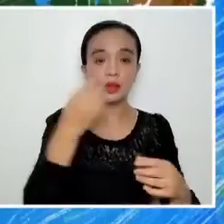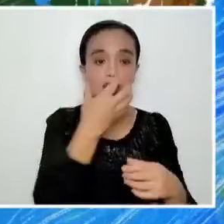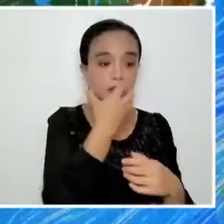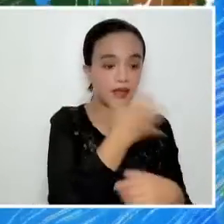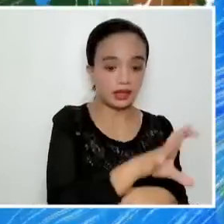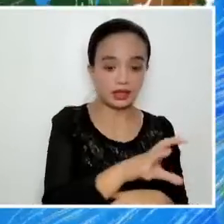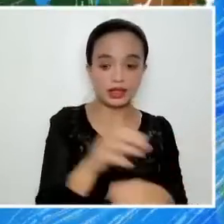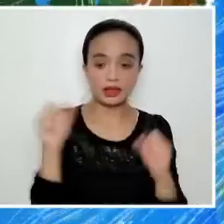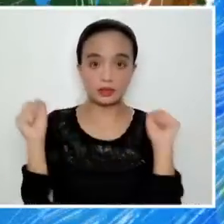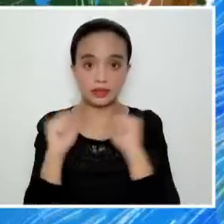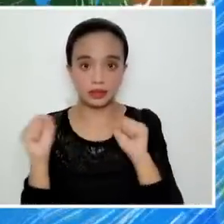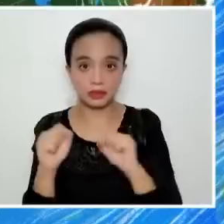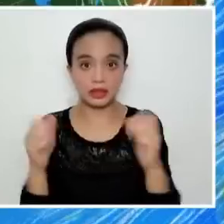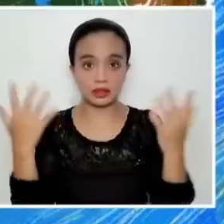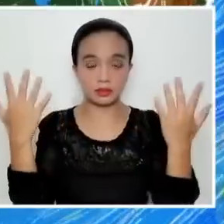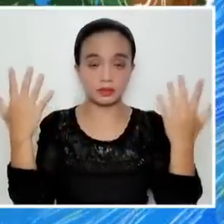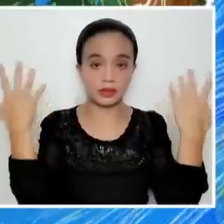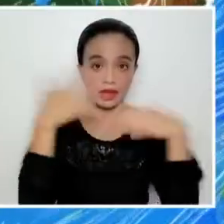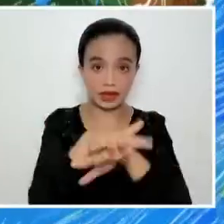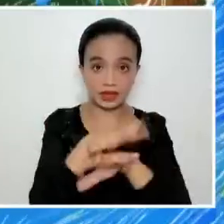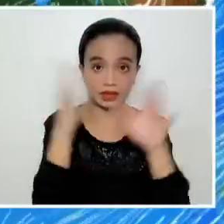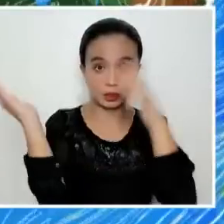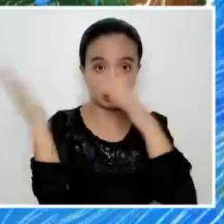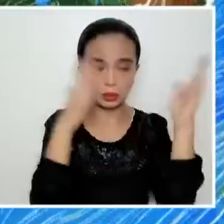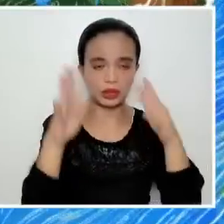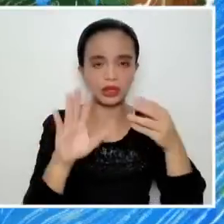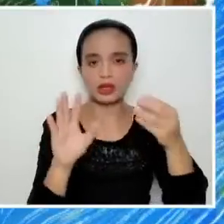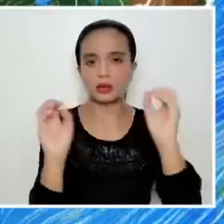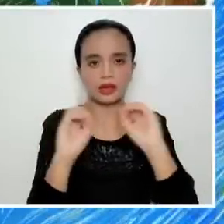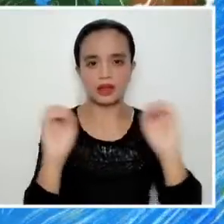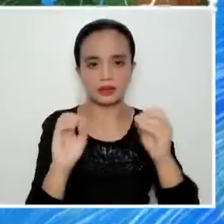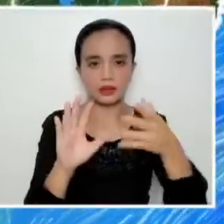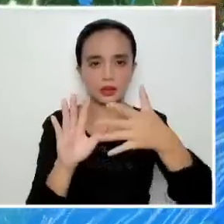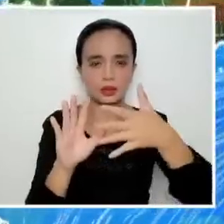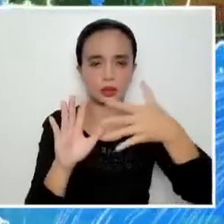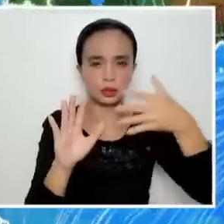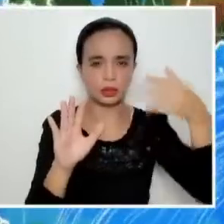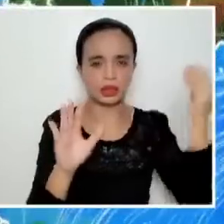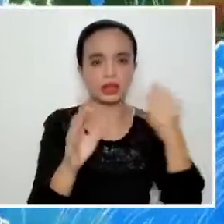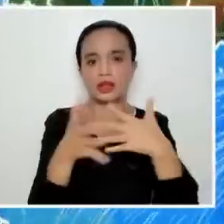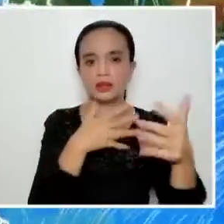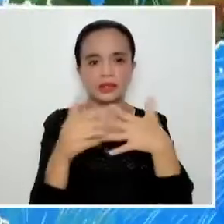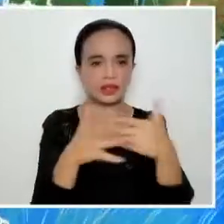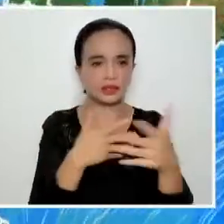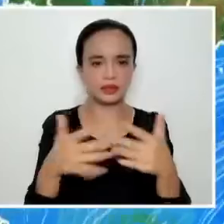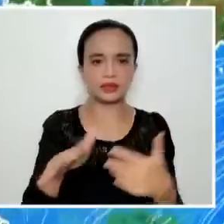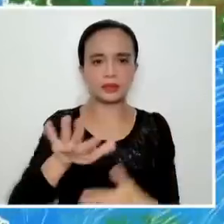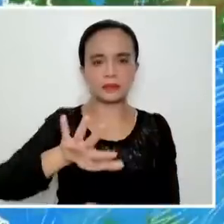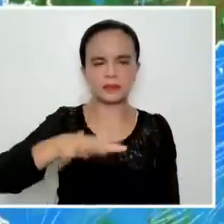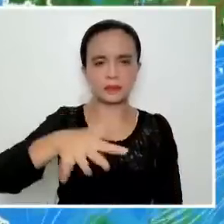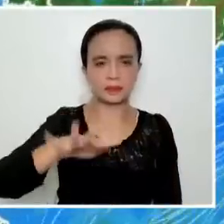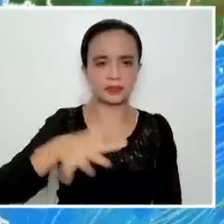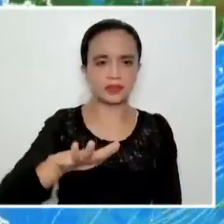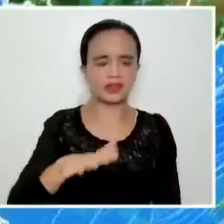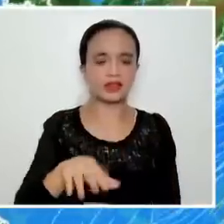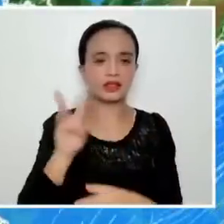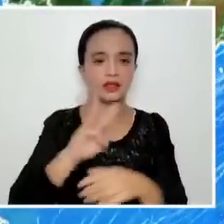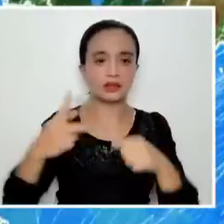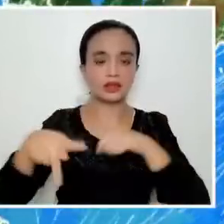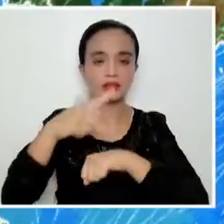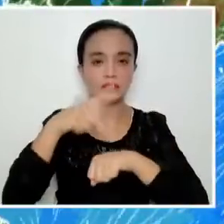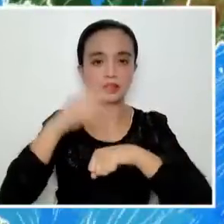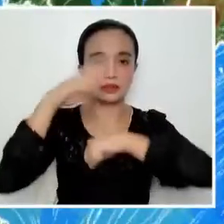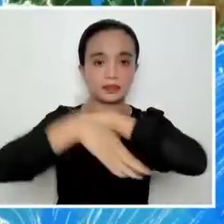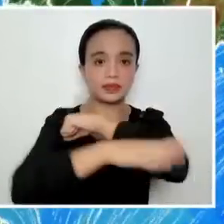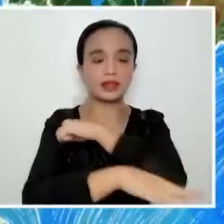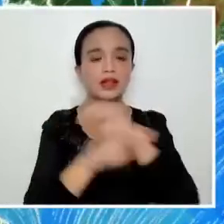kaulapan nito dyan sa extreme northern Luzon. Kaya magiging maulan po. At kahit hihina at aatras na sa may West Philippine Sea ang habagat,